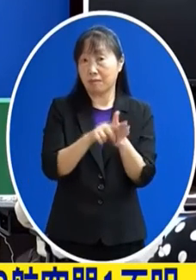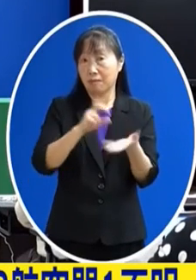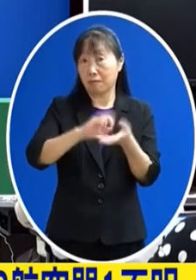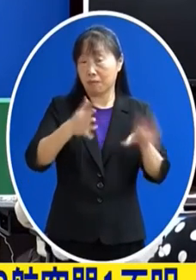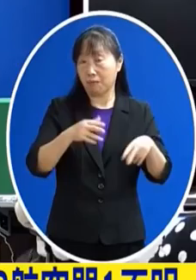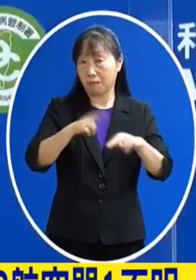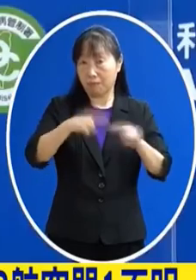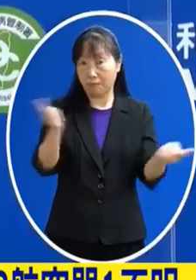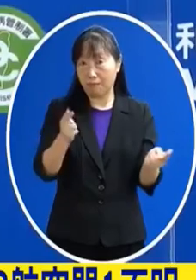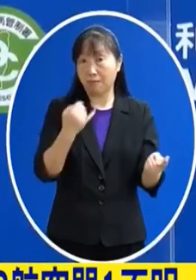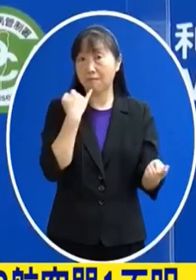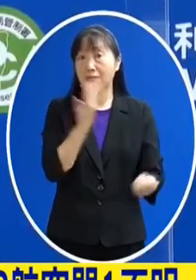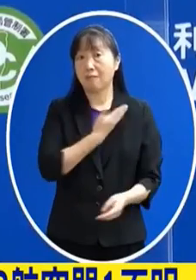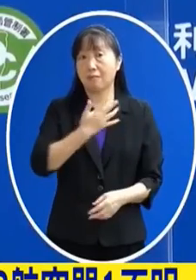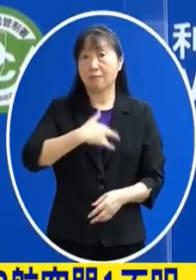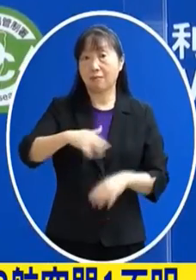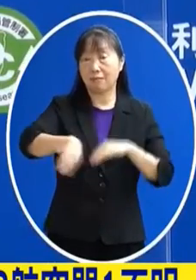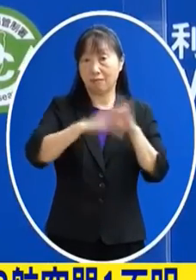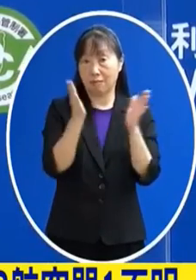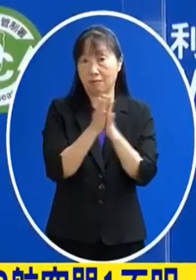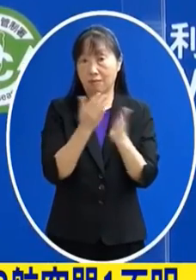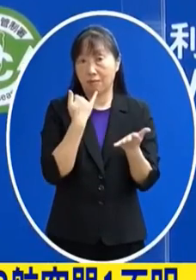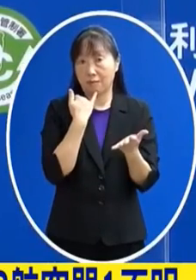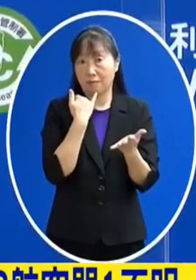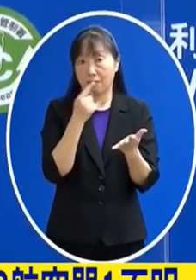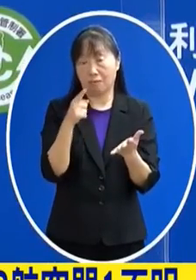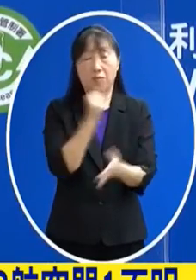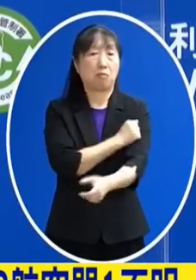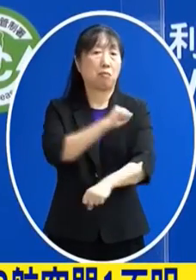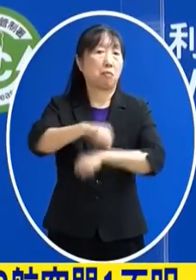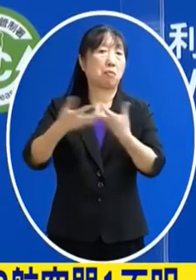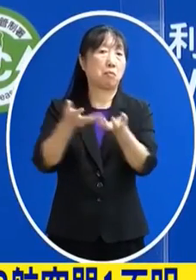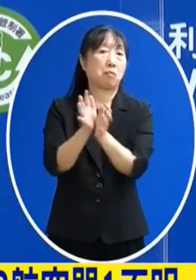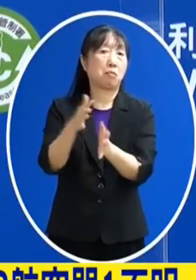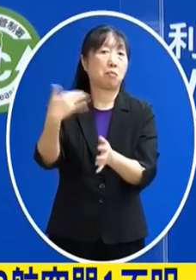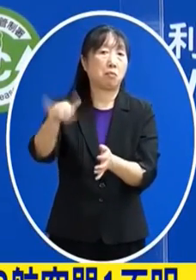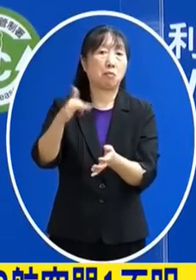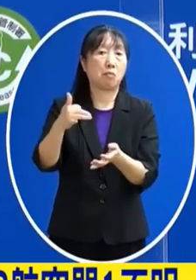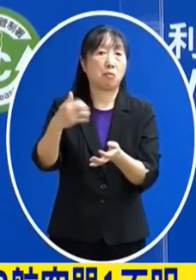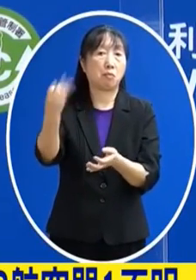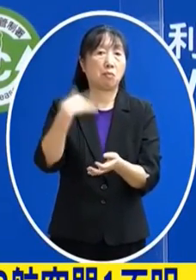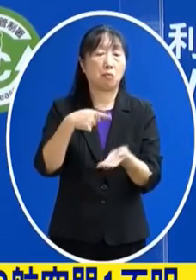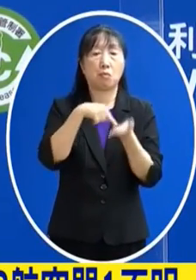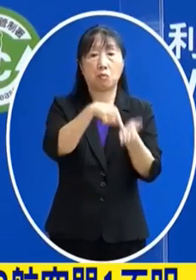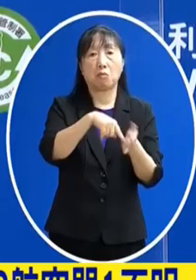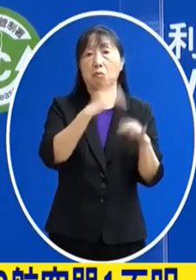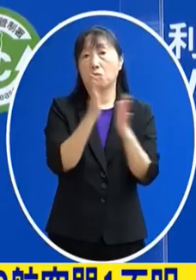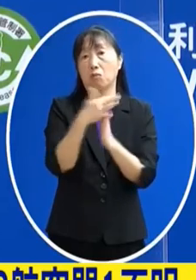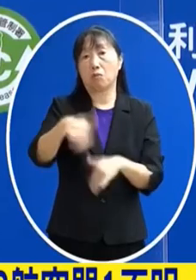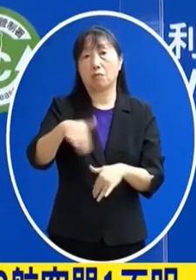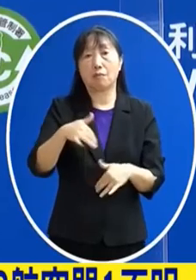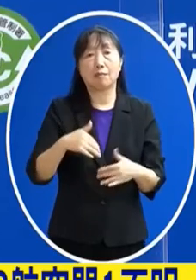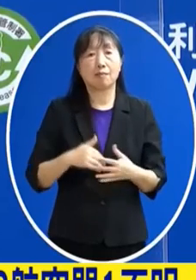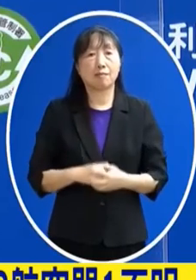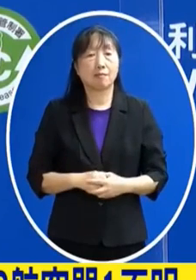哦，到目前这个劳动部并没有给我们提出这样的一个申请哈，或者要求哈。